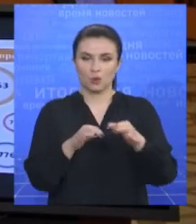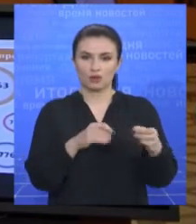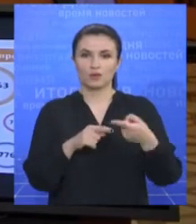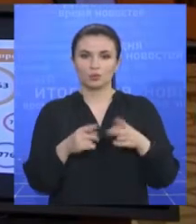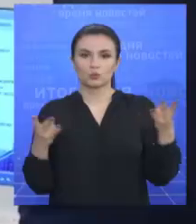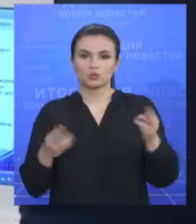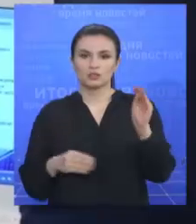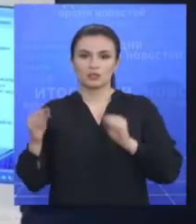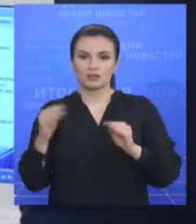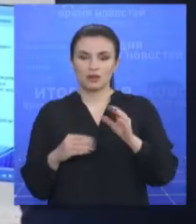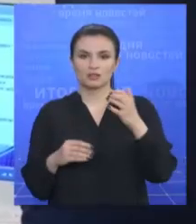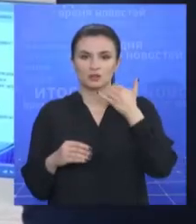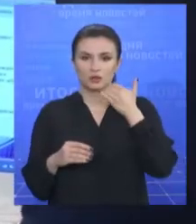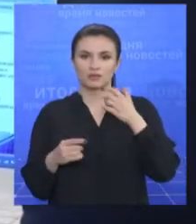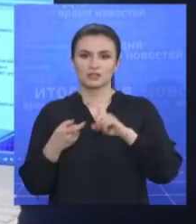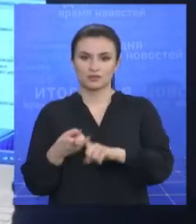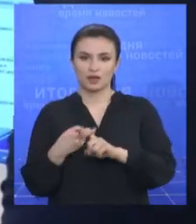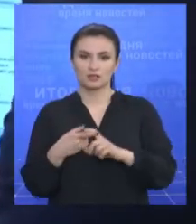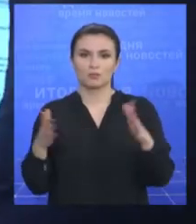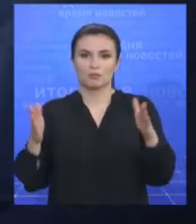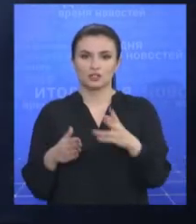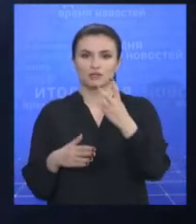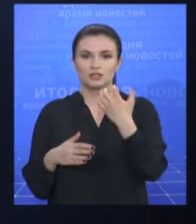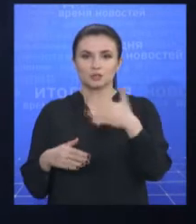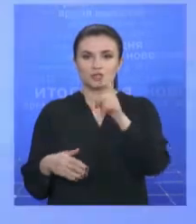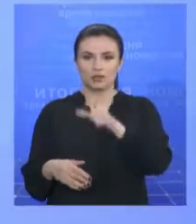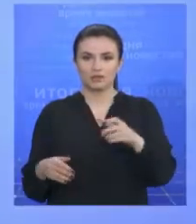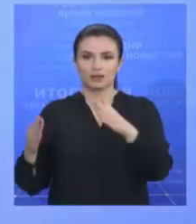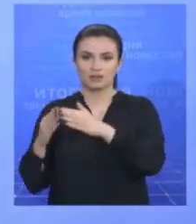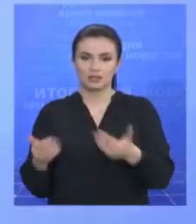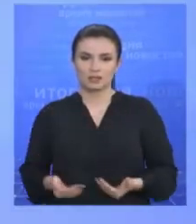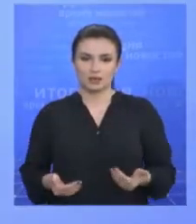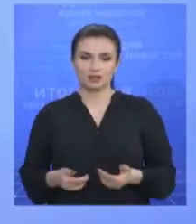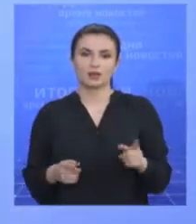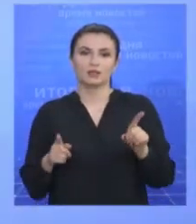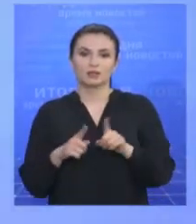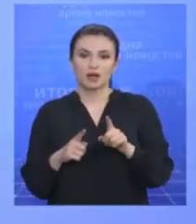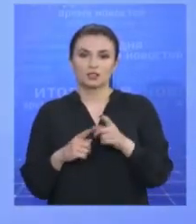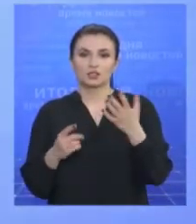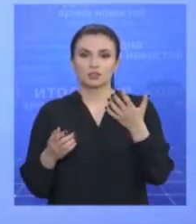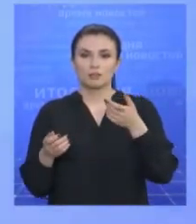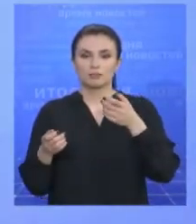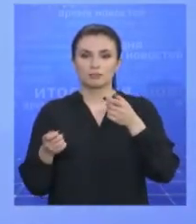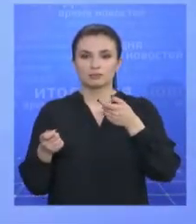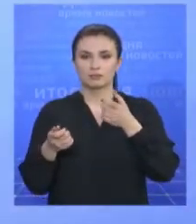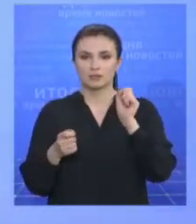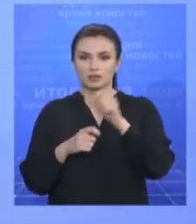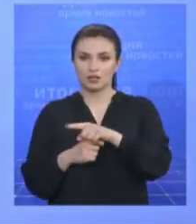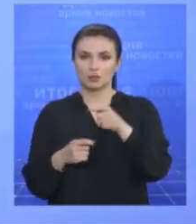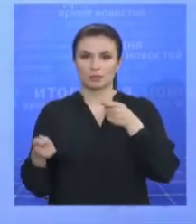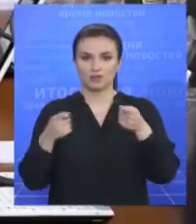создавать сети сотовой связи. Половина из них с населением меньше 250 человек. Также глава региона ставит задачу правительству